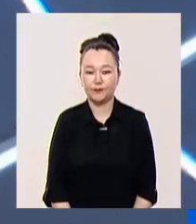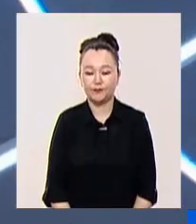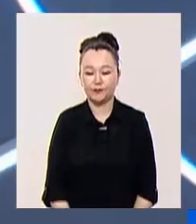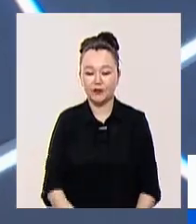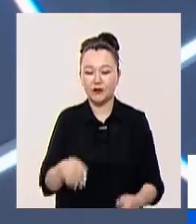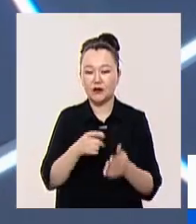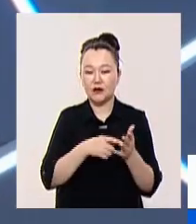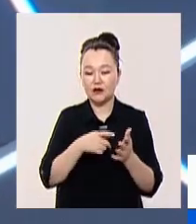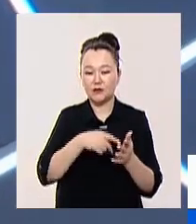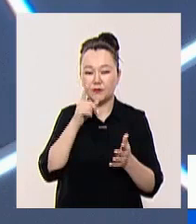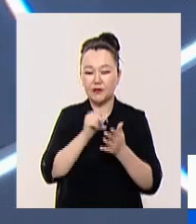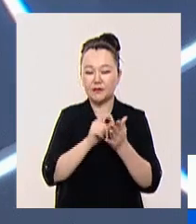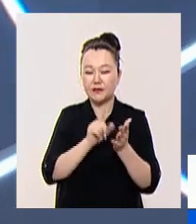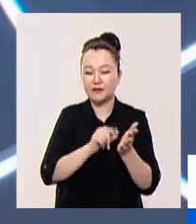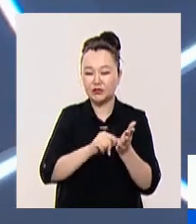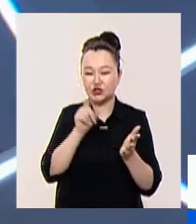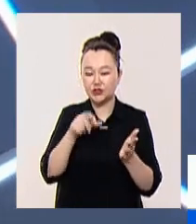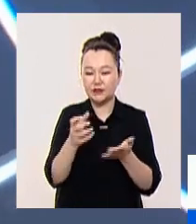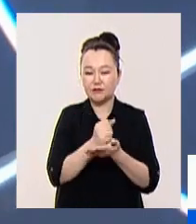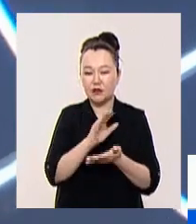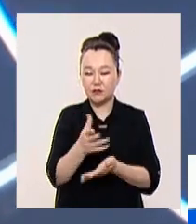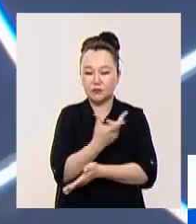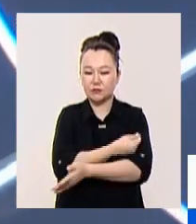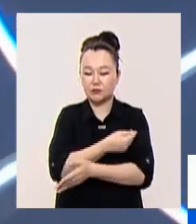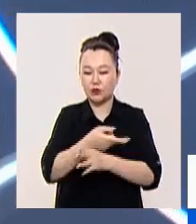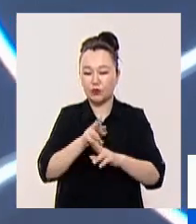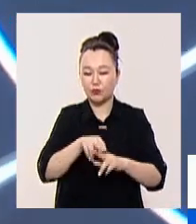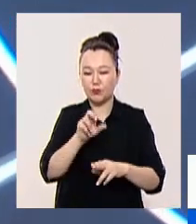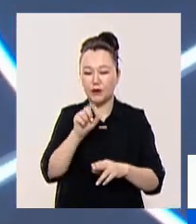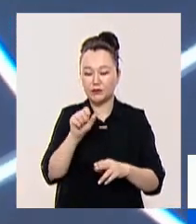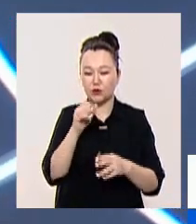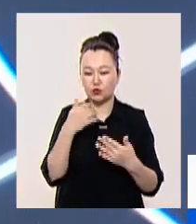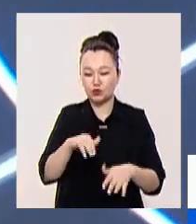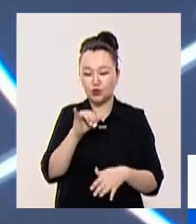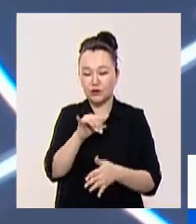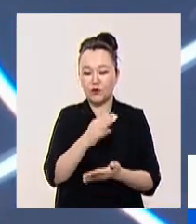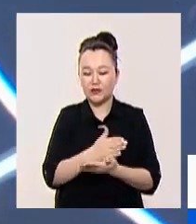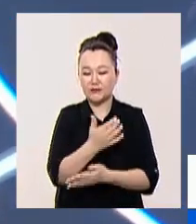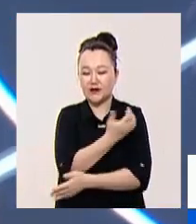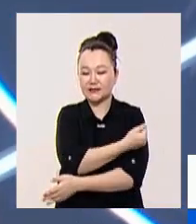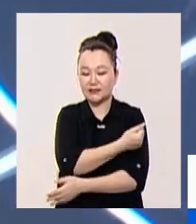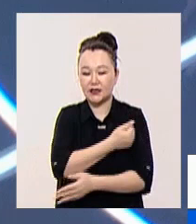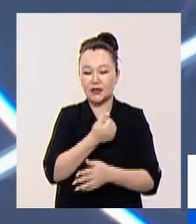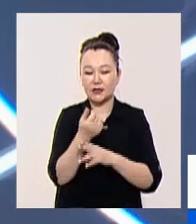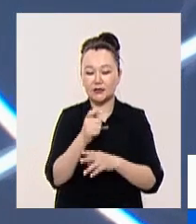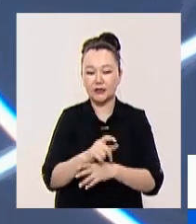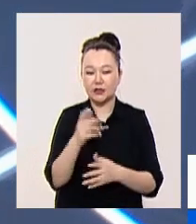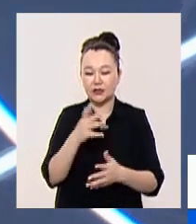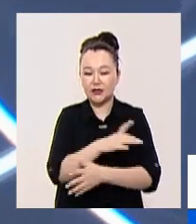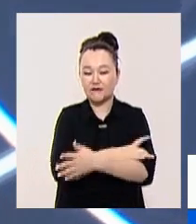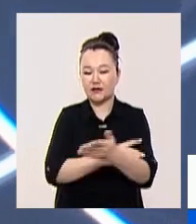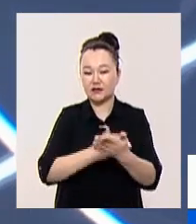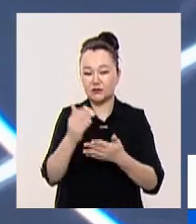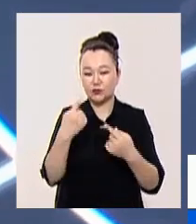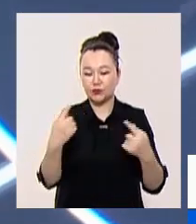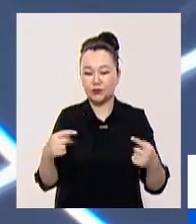В Караганде пенсионерка не смогла получить вакцину, потому что в базе данных она уже значится вакцинированной. Надежда Бражникова из-за давления и других